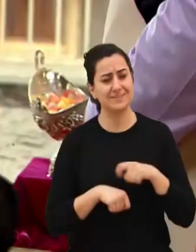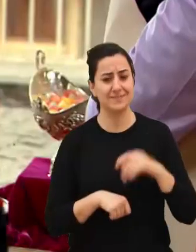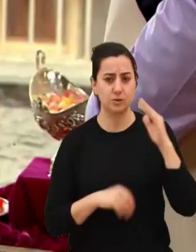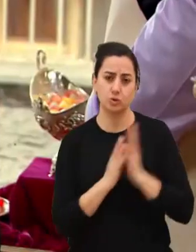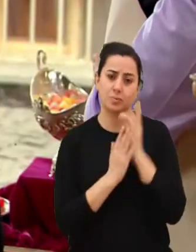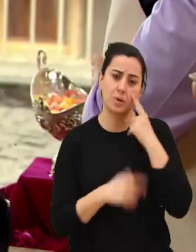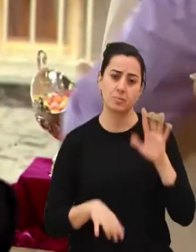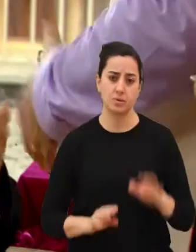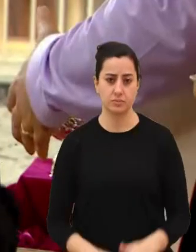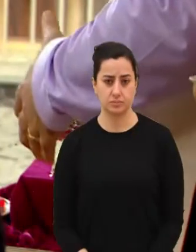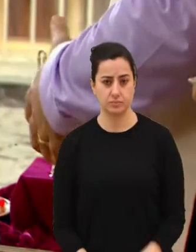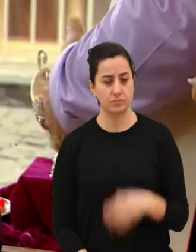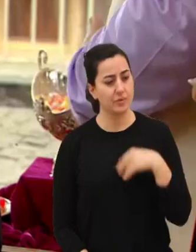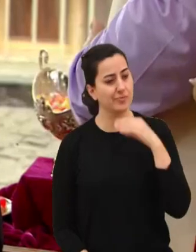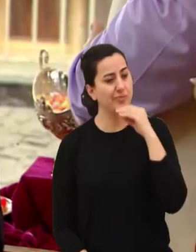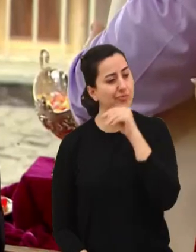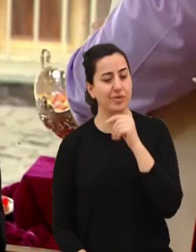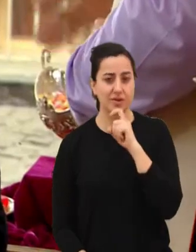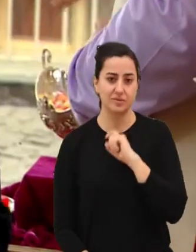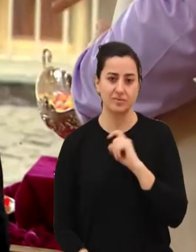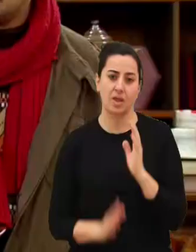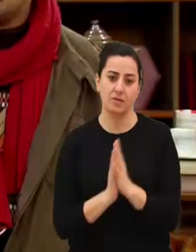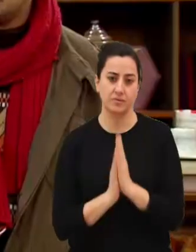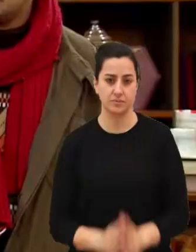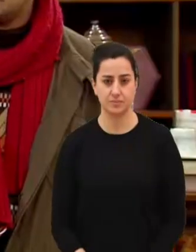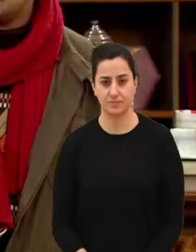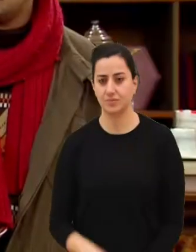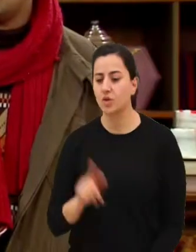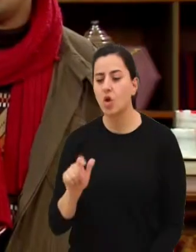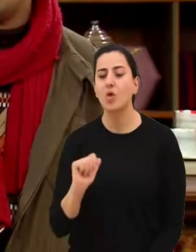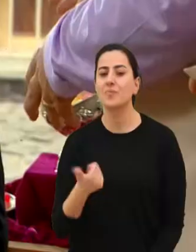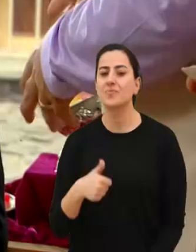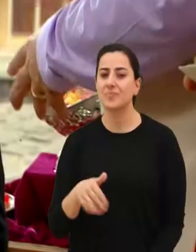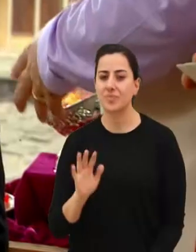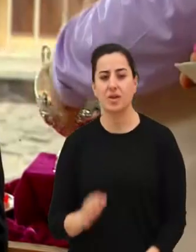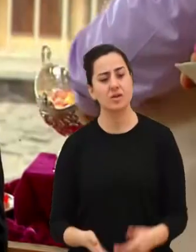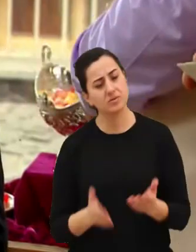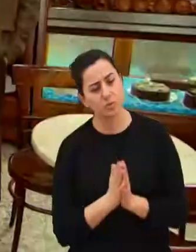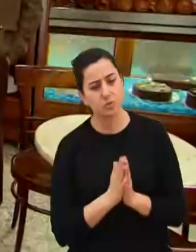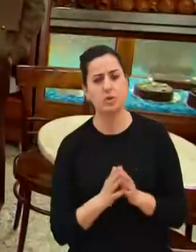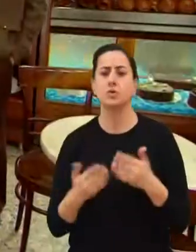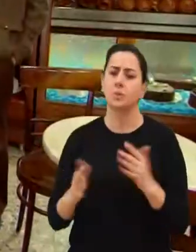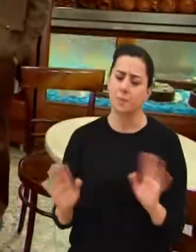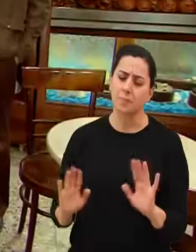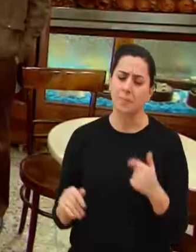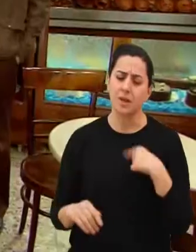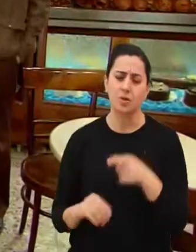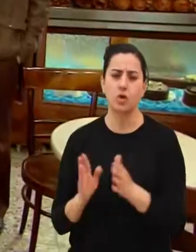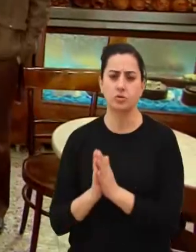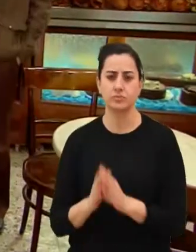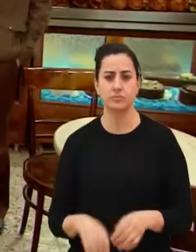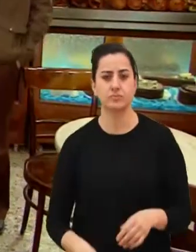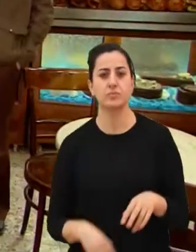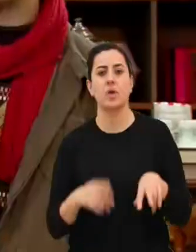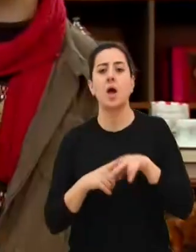bozuk da kusura bakma. Sana nazım geçiyor öyle. Affedersin. Yok sen affedersin. Ben... Yok abi estağfurullah. Yok tamam, ben özür dilerim şey.